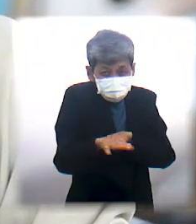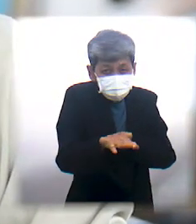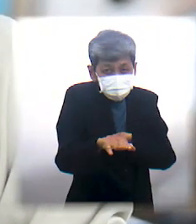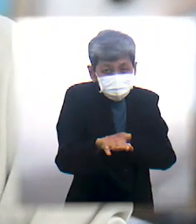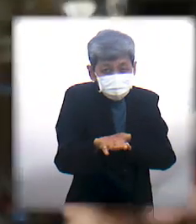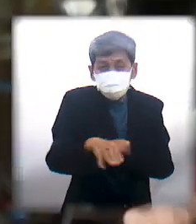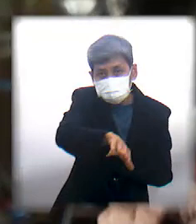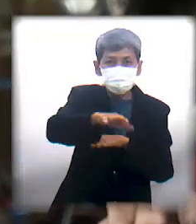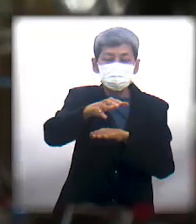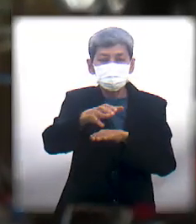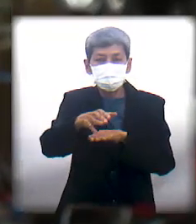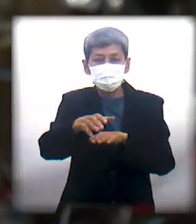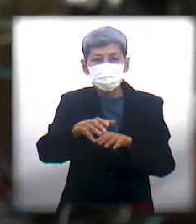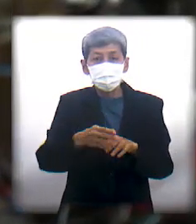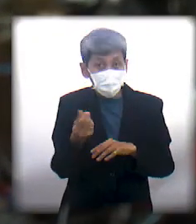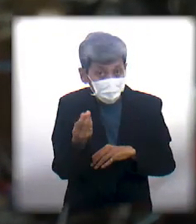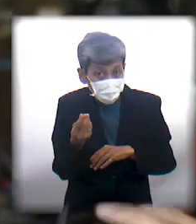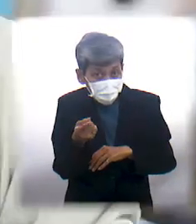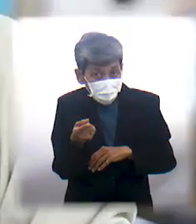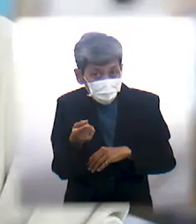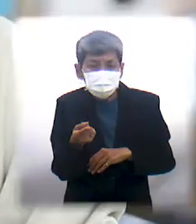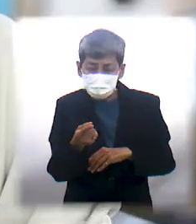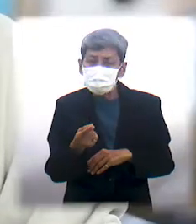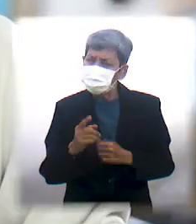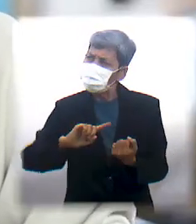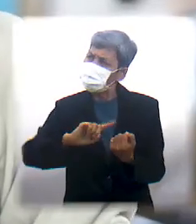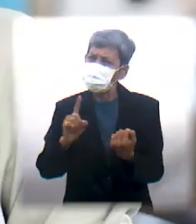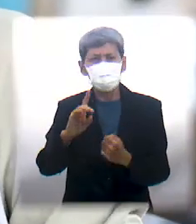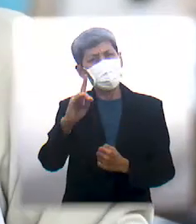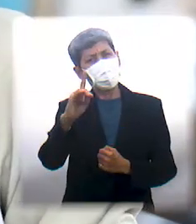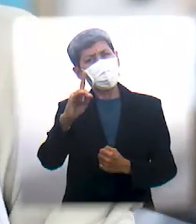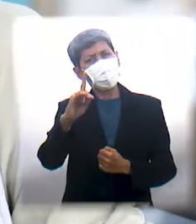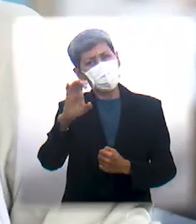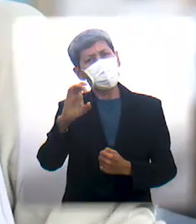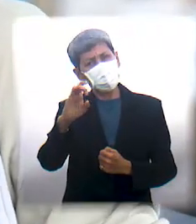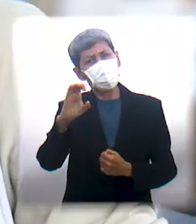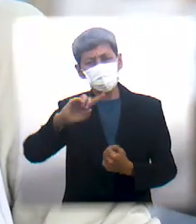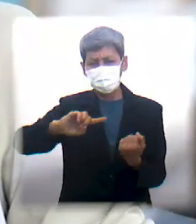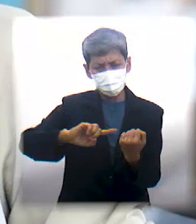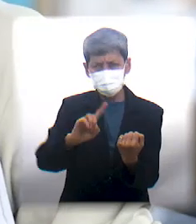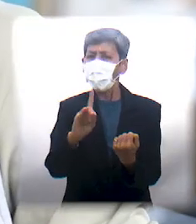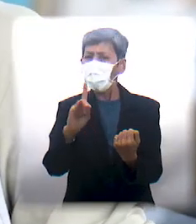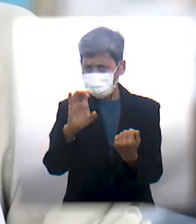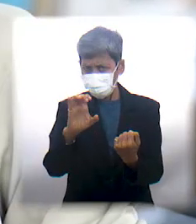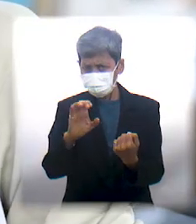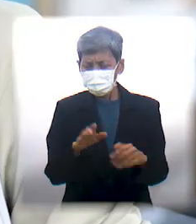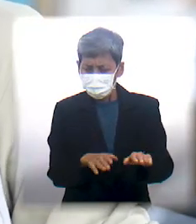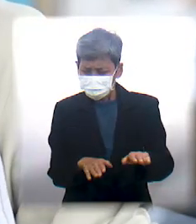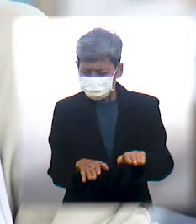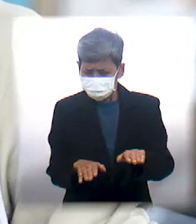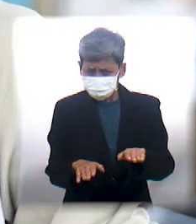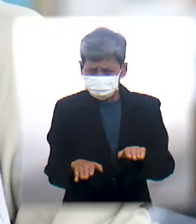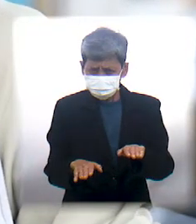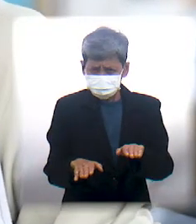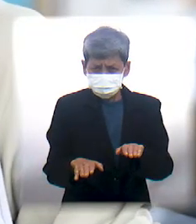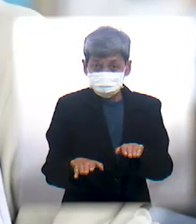ถมันหมุน ขับเร็วไหมคะ ก็เร็วไหมก็ประมาณร้อยน้อยๆอะไรพวกนี้ครับจังหวะกดแซงเ